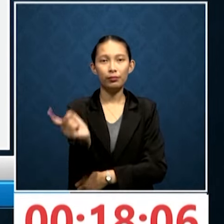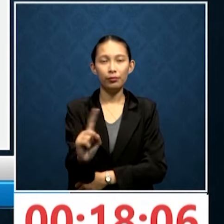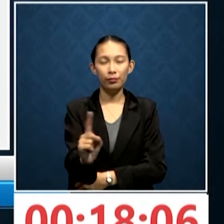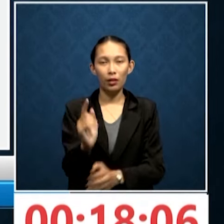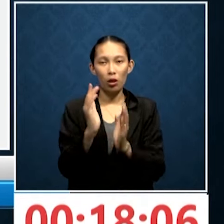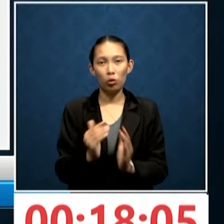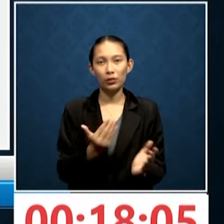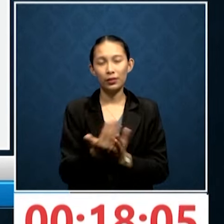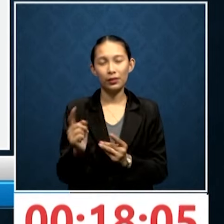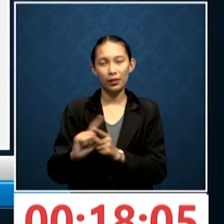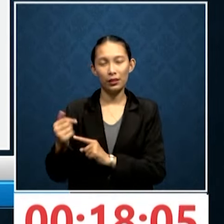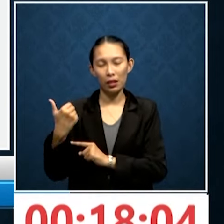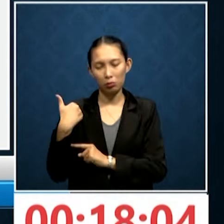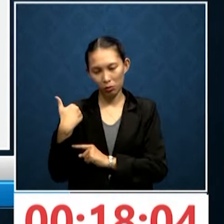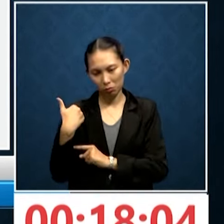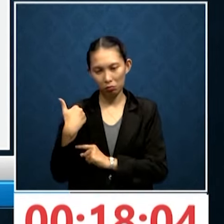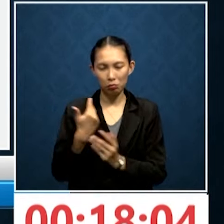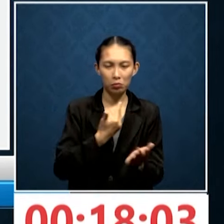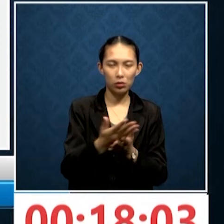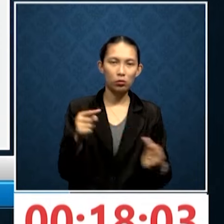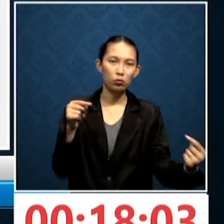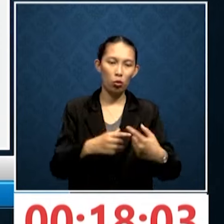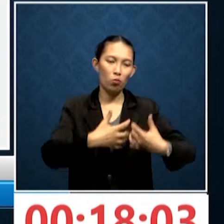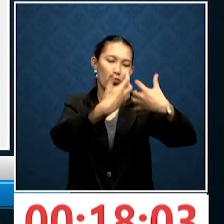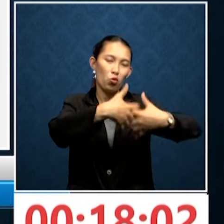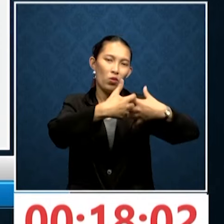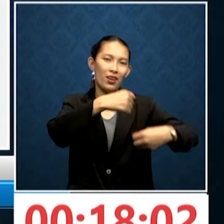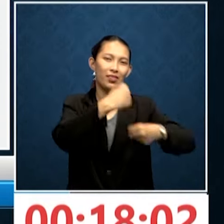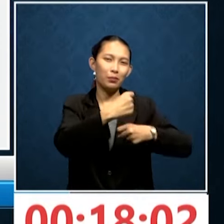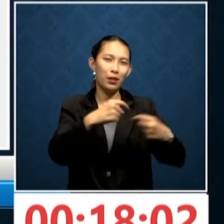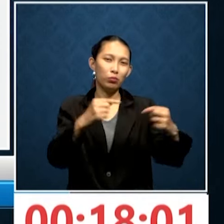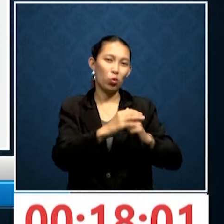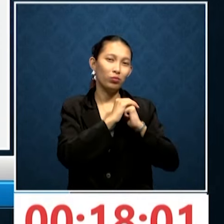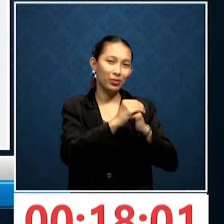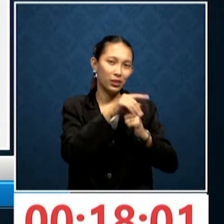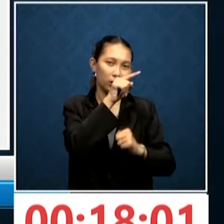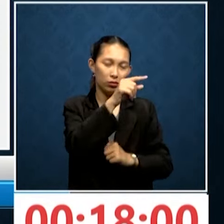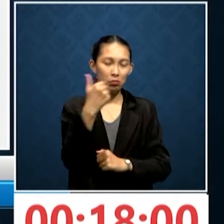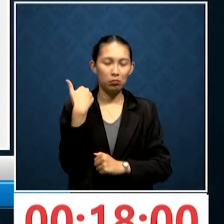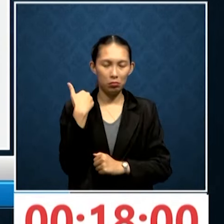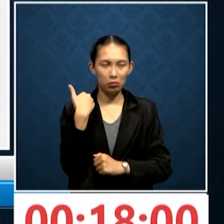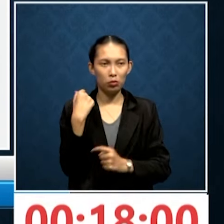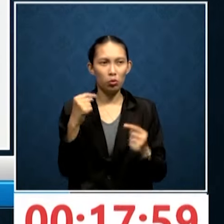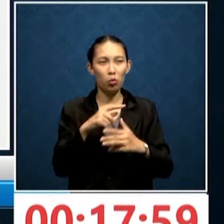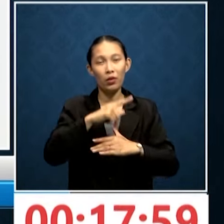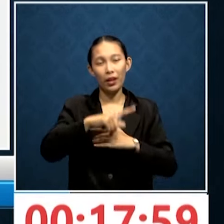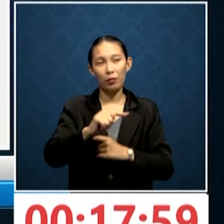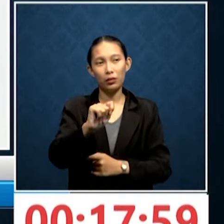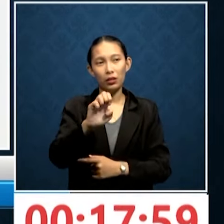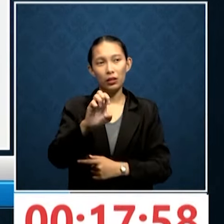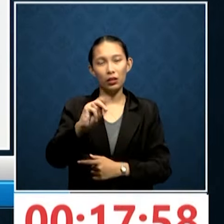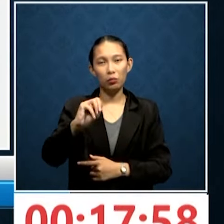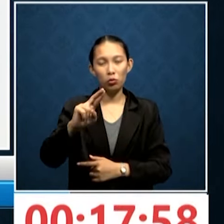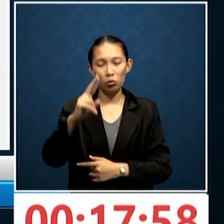โภคสั่งซื้อตรงจากโรงงานที่ผลิตในประเทศจีนผ่านแพลตฟอร์มจีนนี้โดยไม่ผ่านคนกลาง